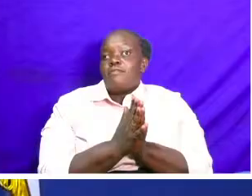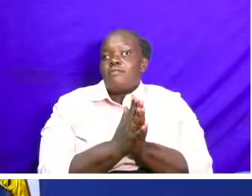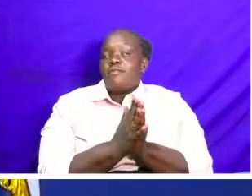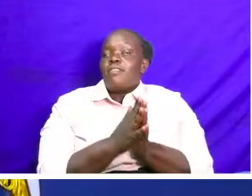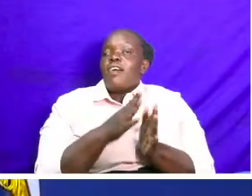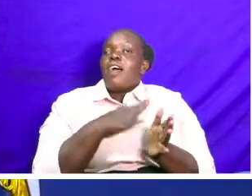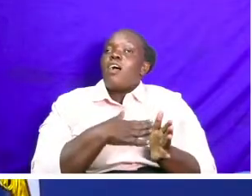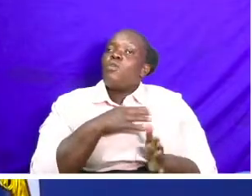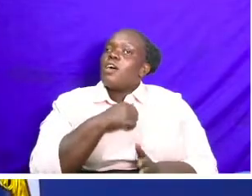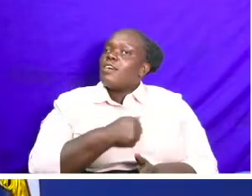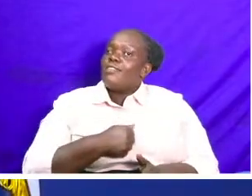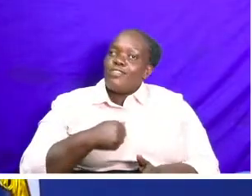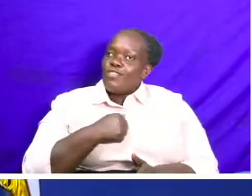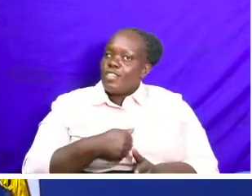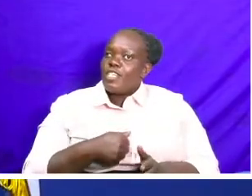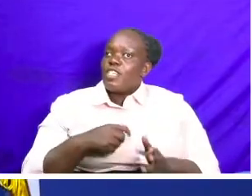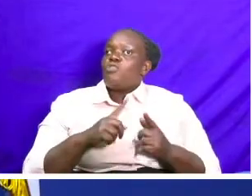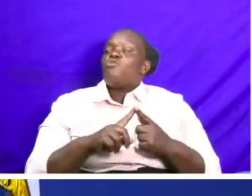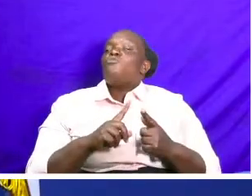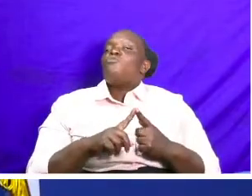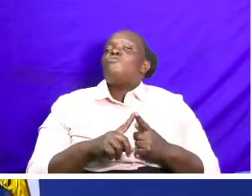our sympathies to the